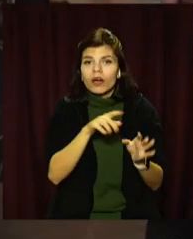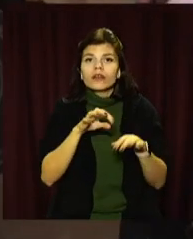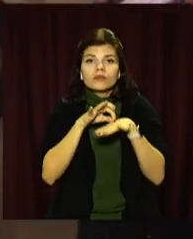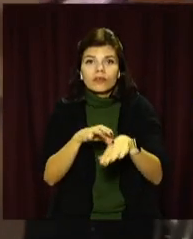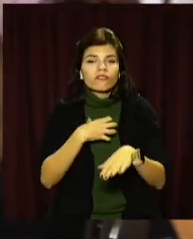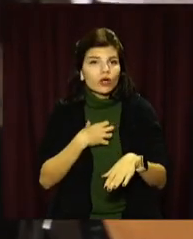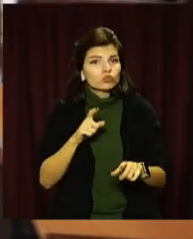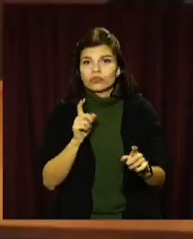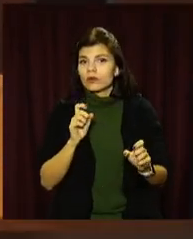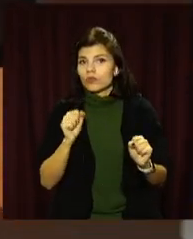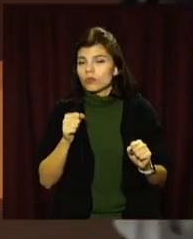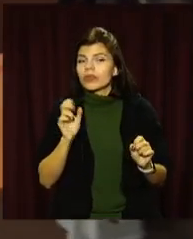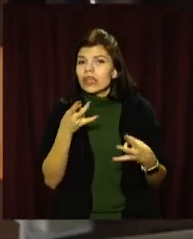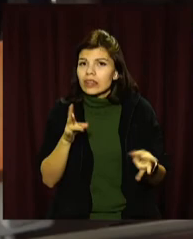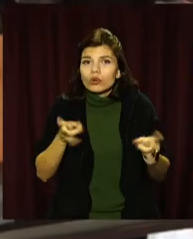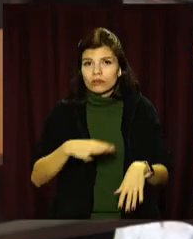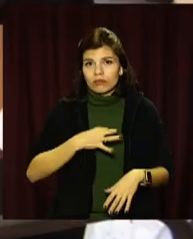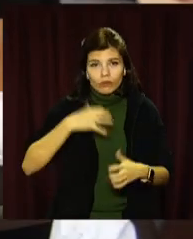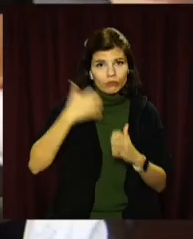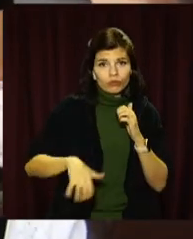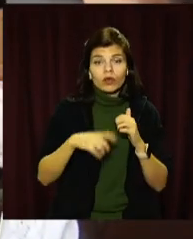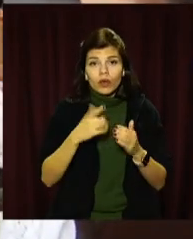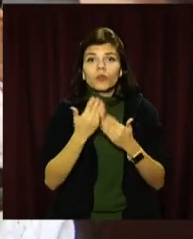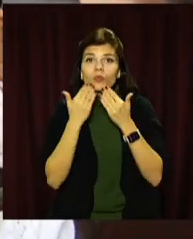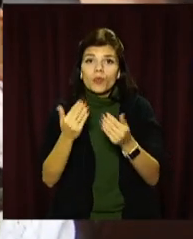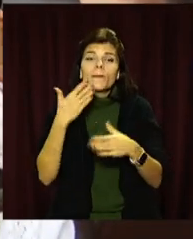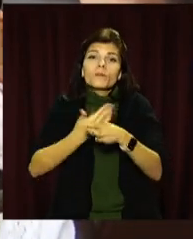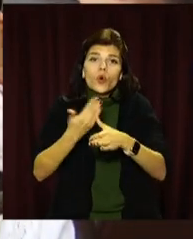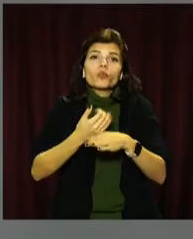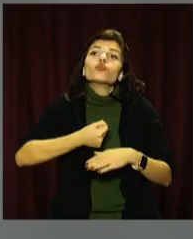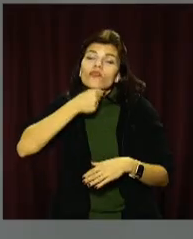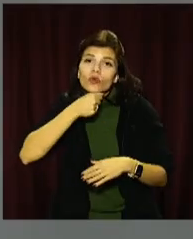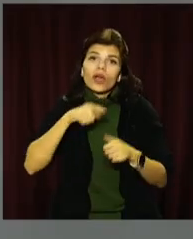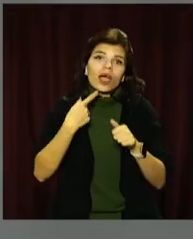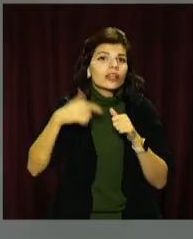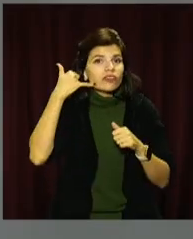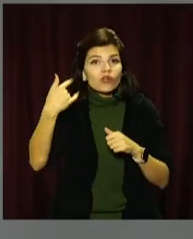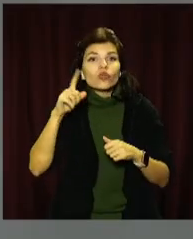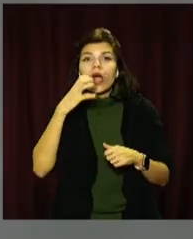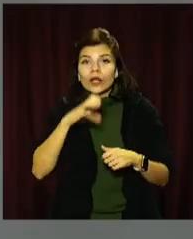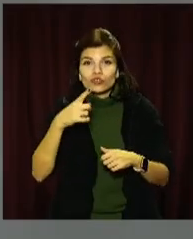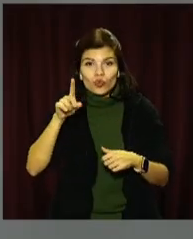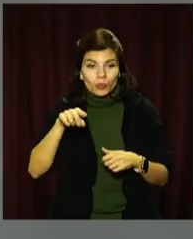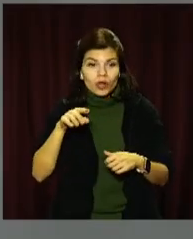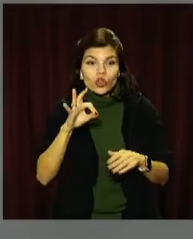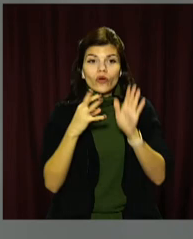– не можна залишатися байдужими. Тому радять або звертатися по допомогу до дорослих, або телефонувати за гарячими